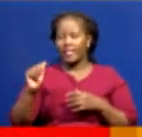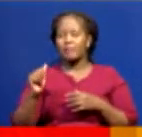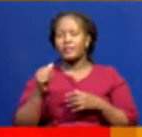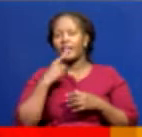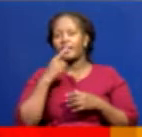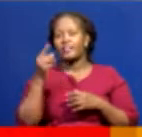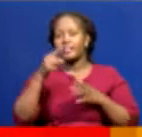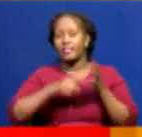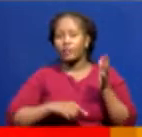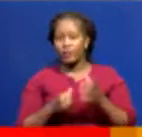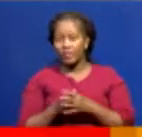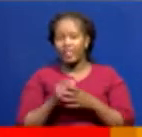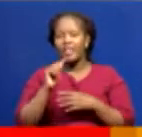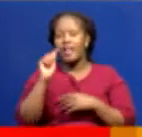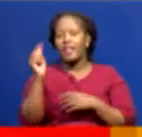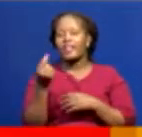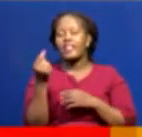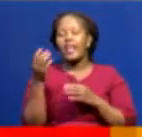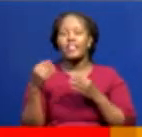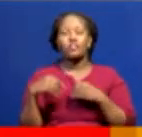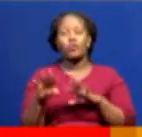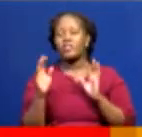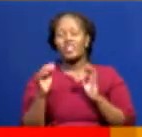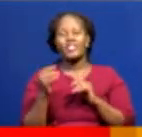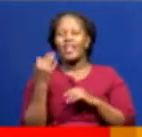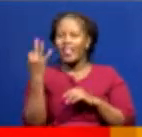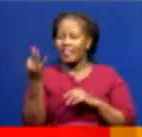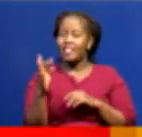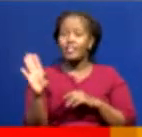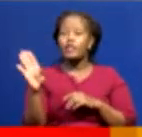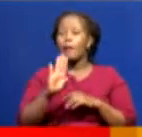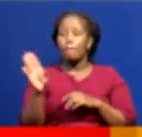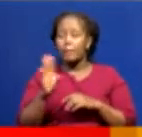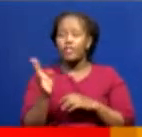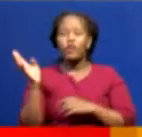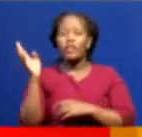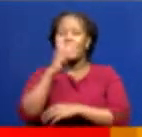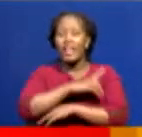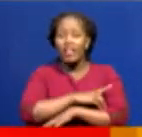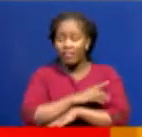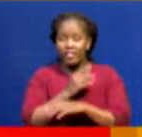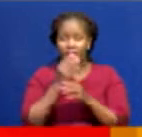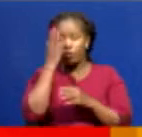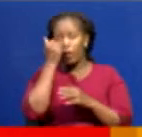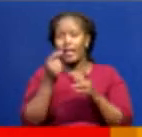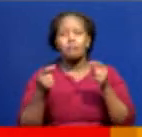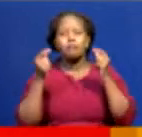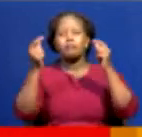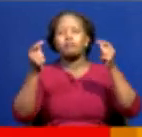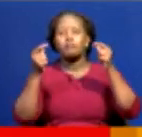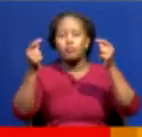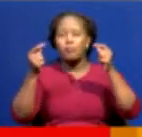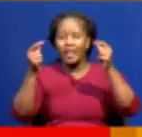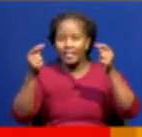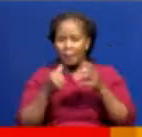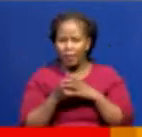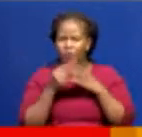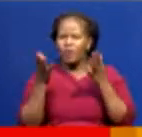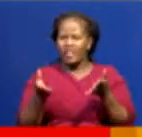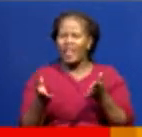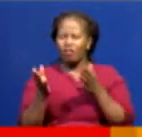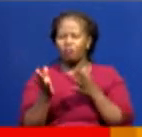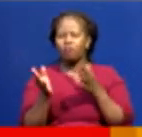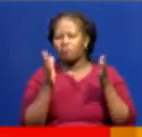ya kwamba Kenya inapoteza shilingi bilioni tatu mm-hmm. kila siku mm-hmm. kutokana na maandamano. Mm-hmm. Na sasa hivi tunaangalia siku